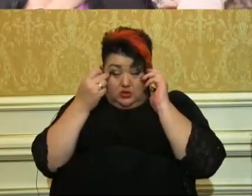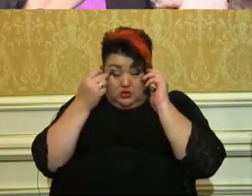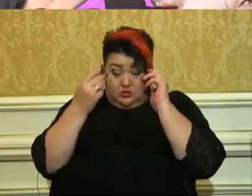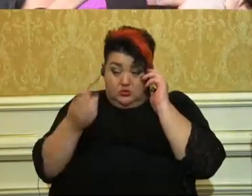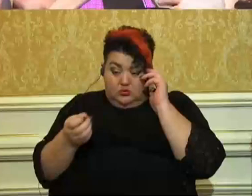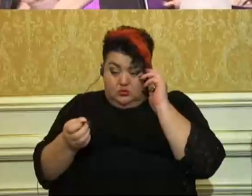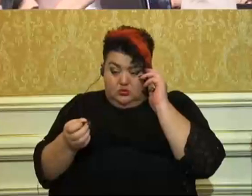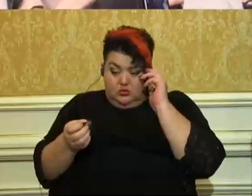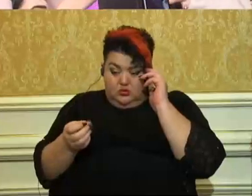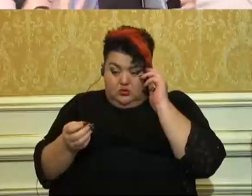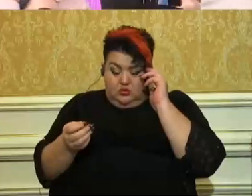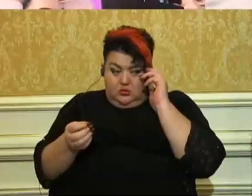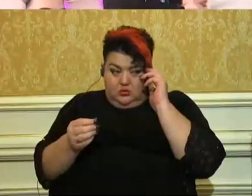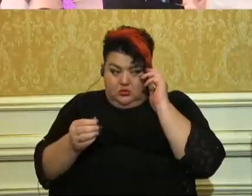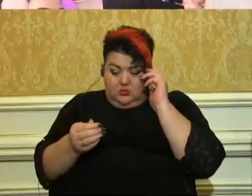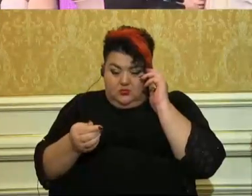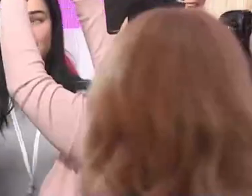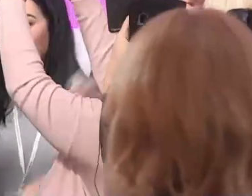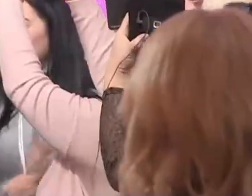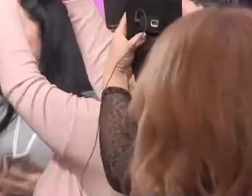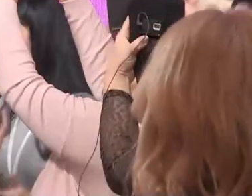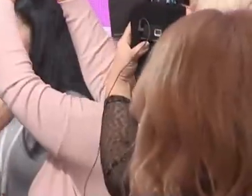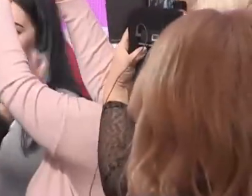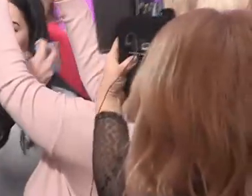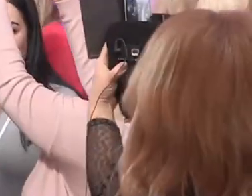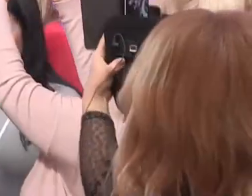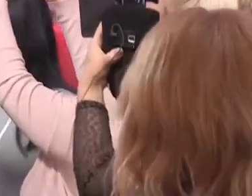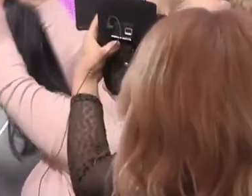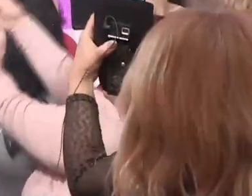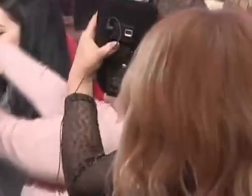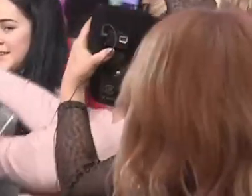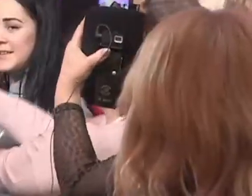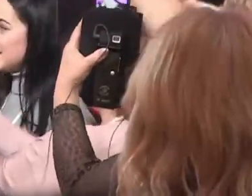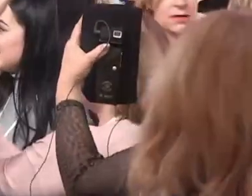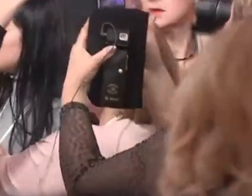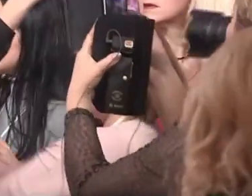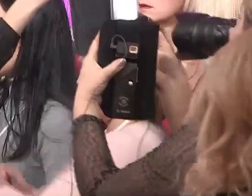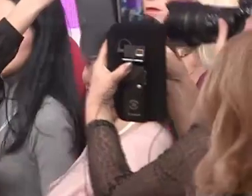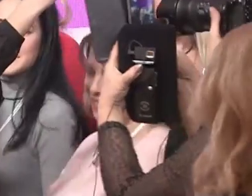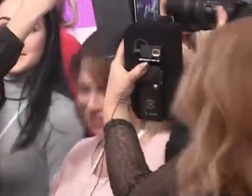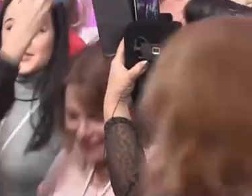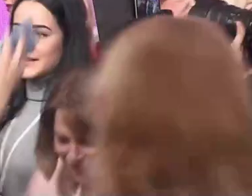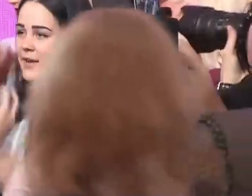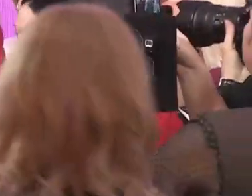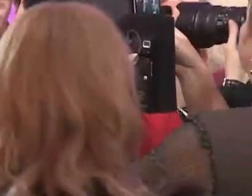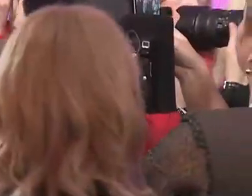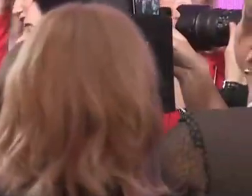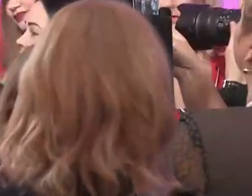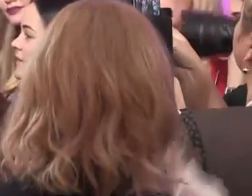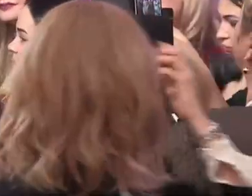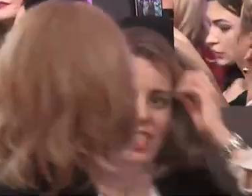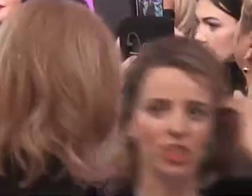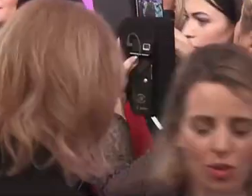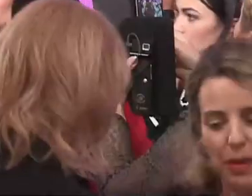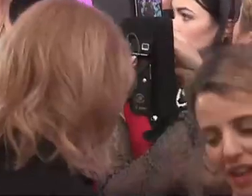with the fourth discussion platform, Women's Economic Empowerment and Ways to Combat Discrimination. In some minutes we will start the fourth